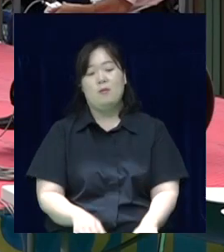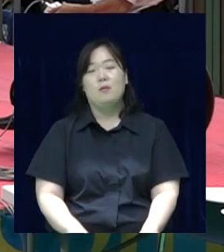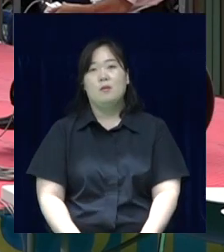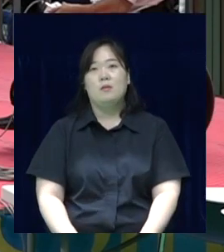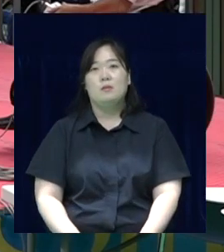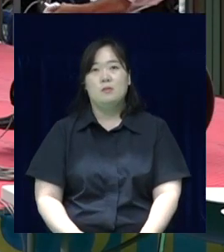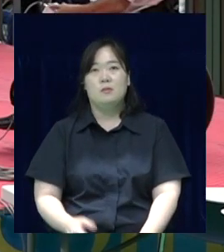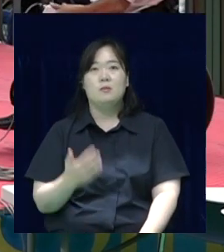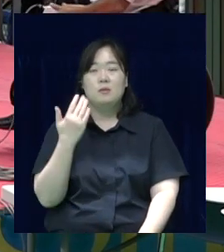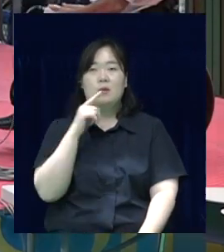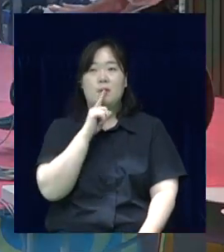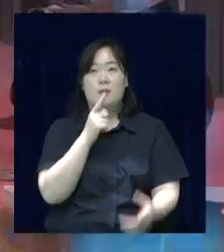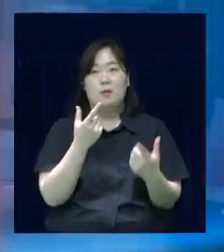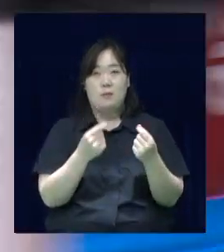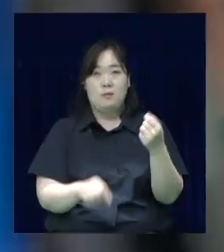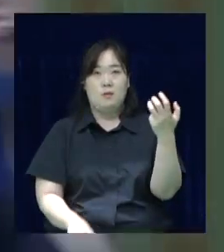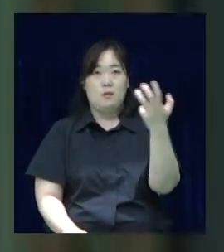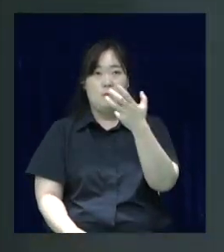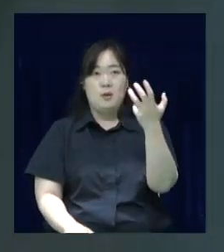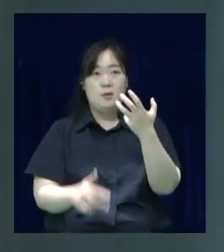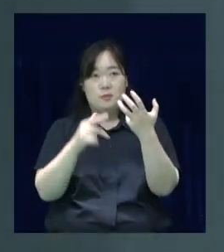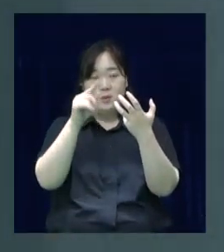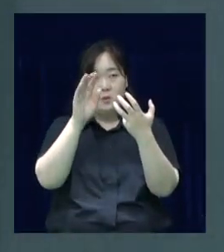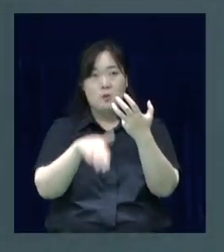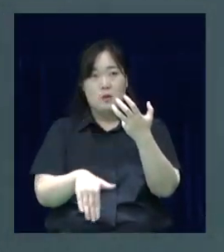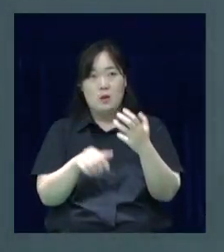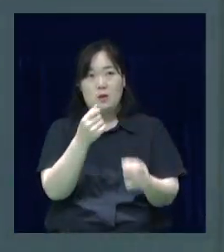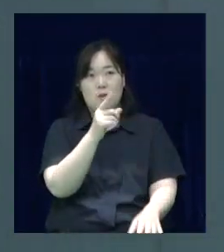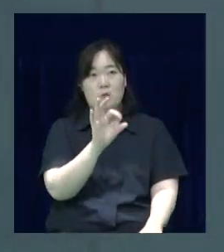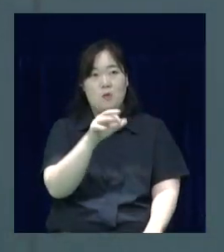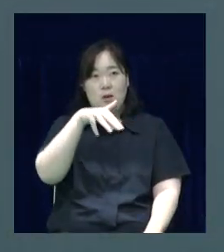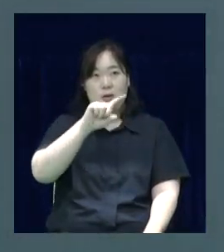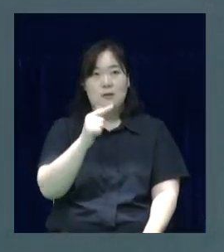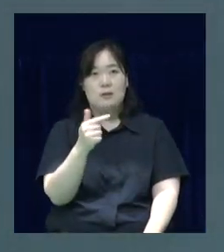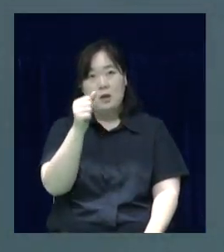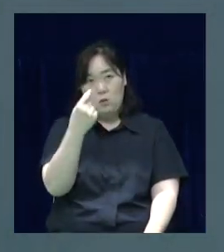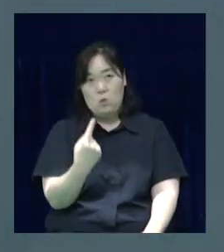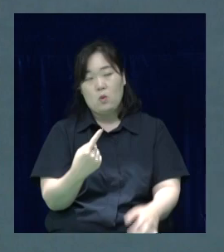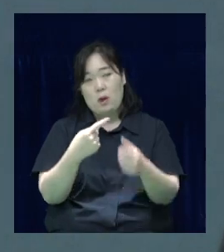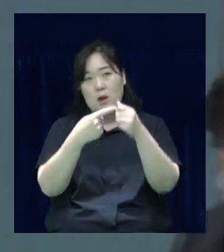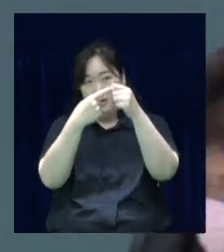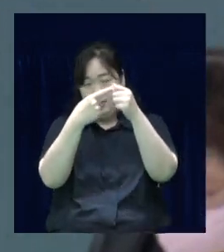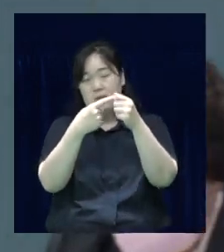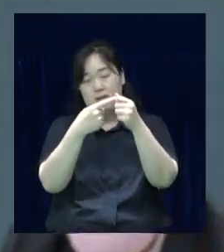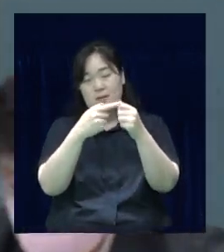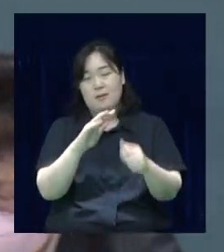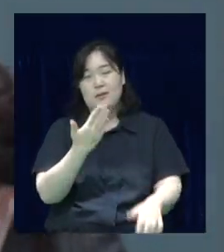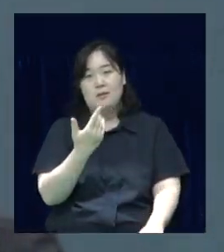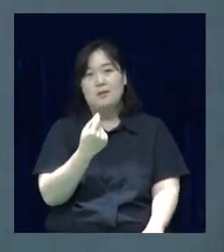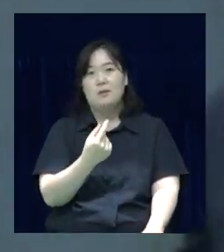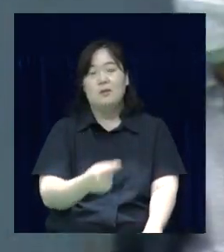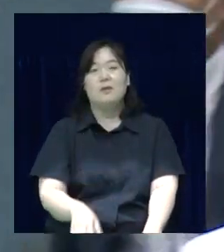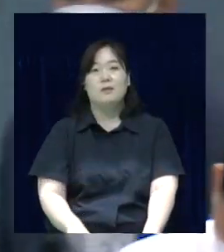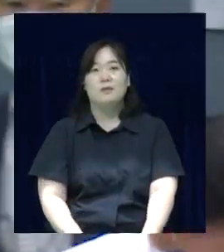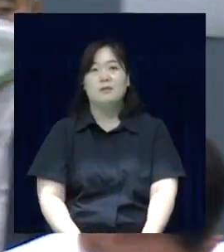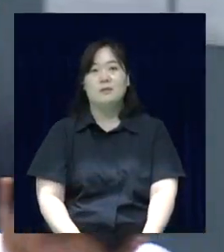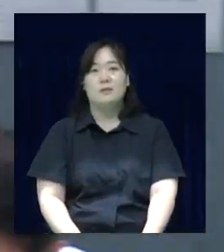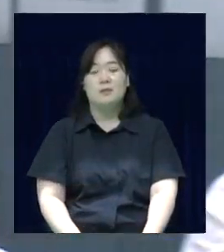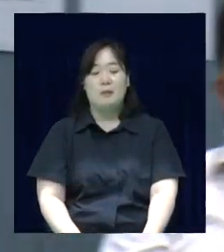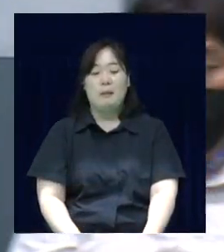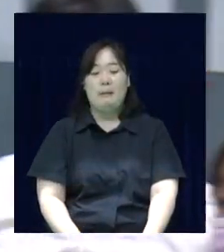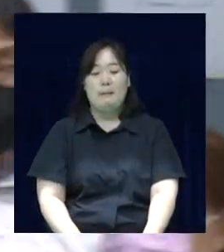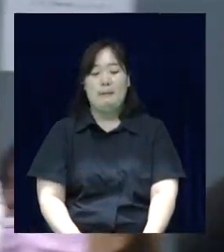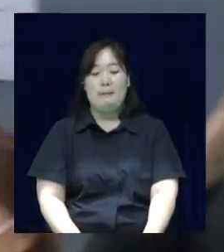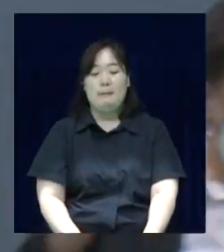해주셨듯이 80kg 이하 체급에서는 황찬호 예. 선수가 파워리프팅 면에서는 좀 1위를 달성하게 예, 되네요. 아주 뭐 행운의 1위를 차지하게 됐습니다. 그렇죠.